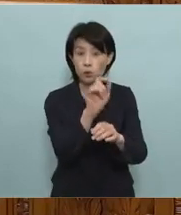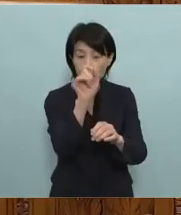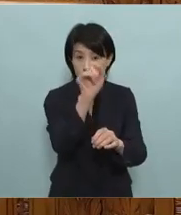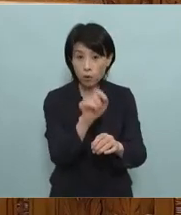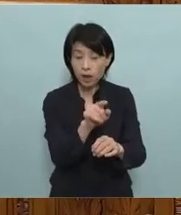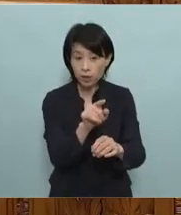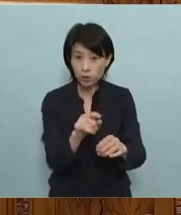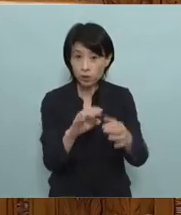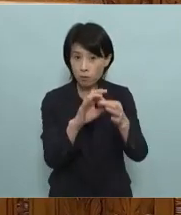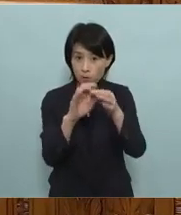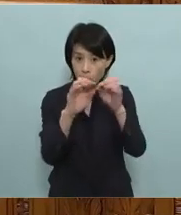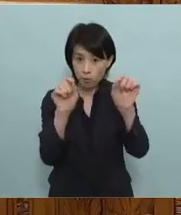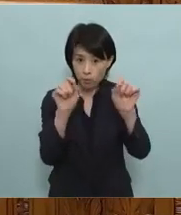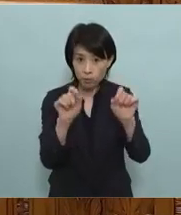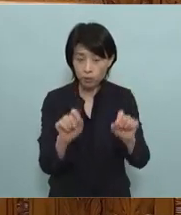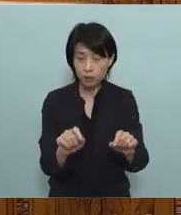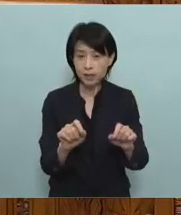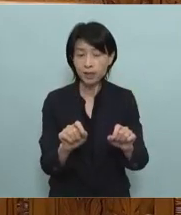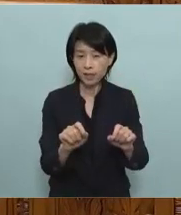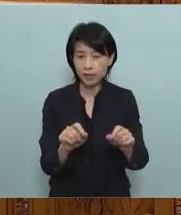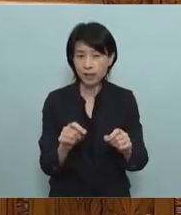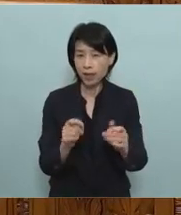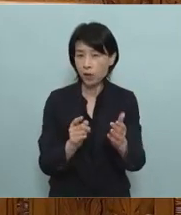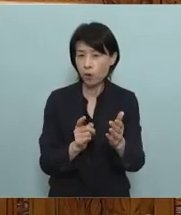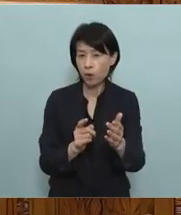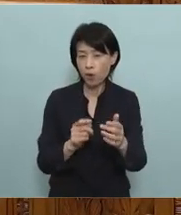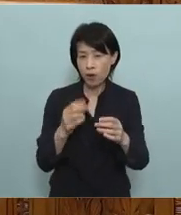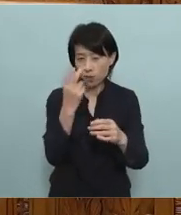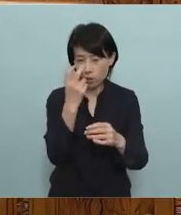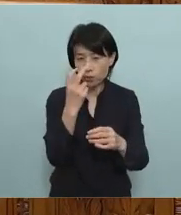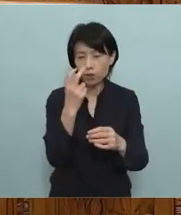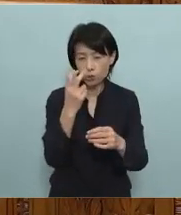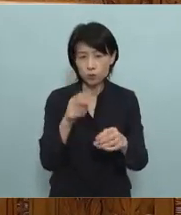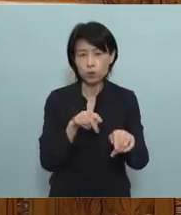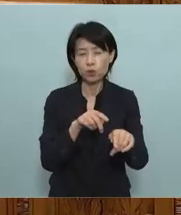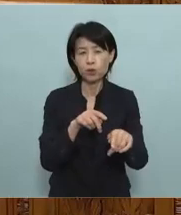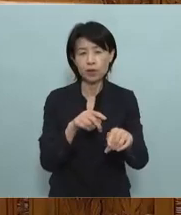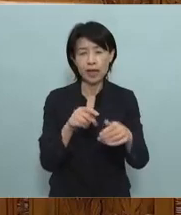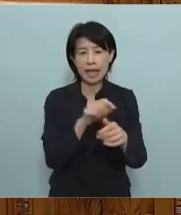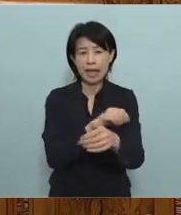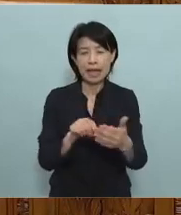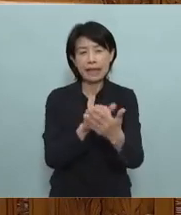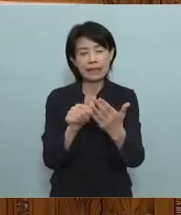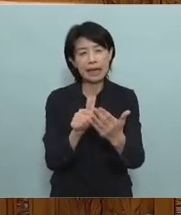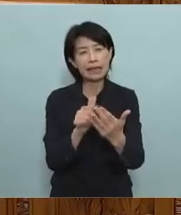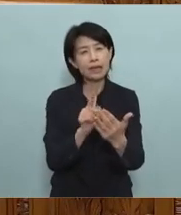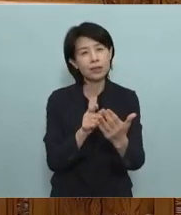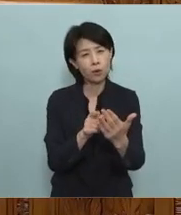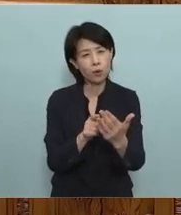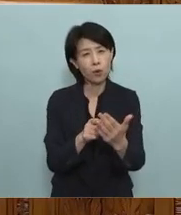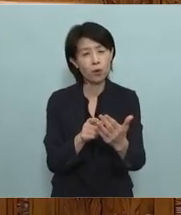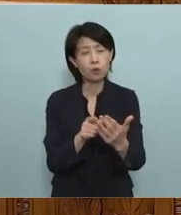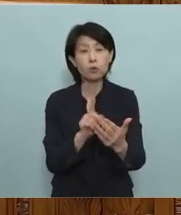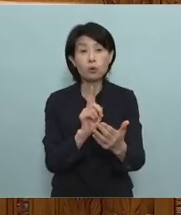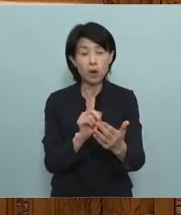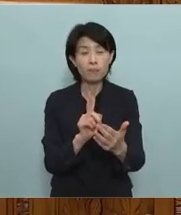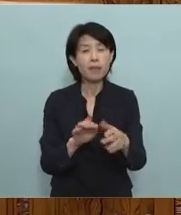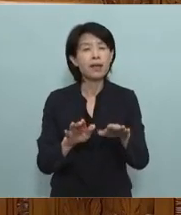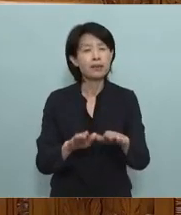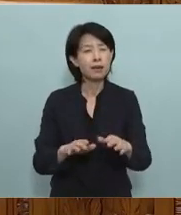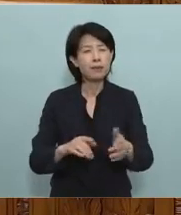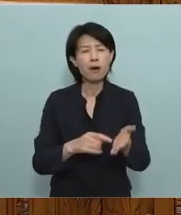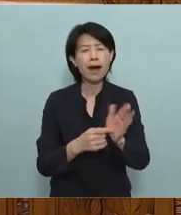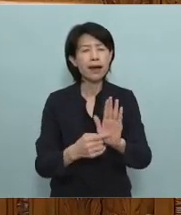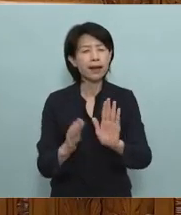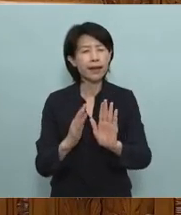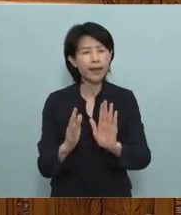査し続けるジャーナリスト複数からの報告によりますと、今日現在まだ明るみになっていない統一教会との